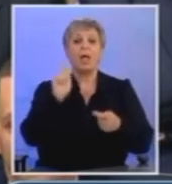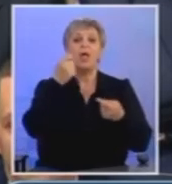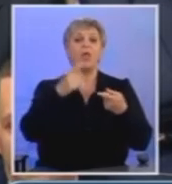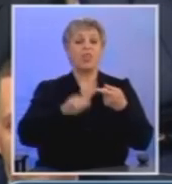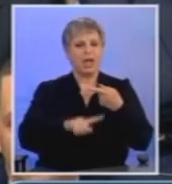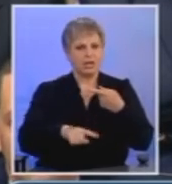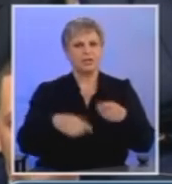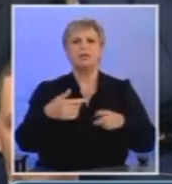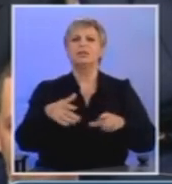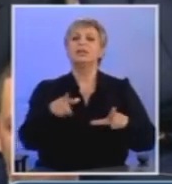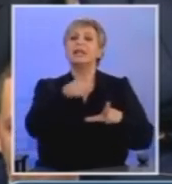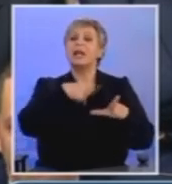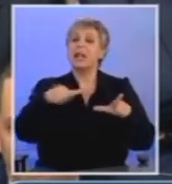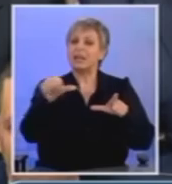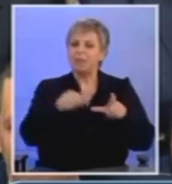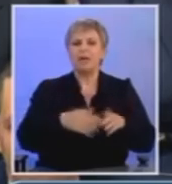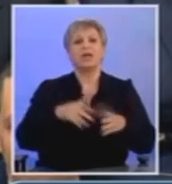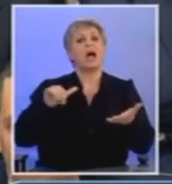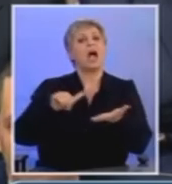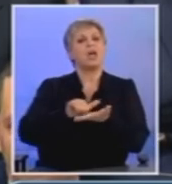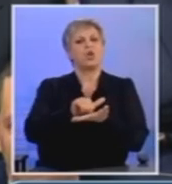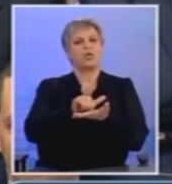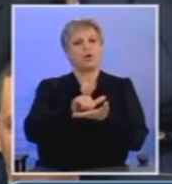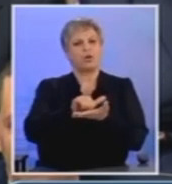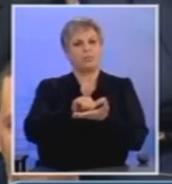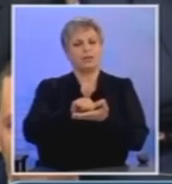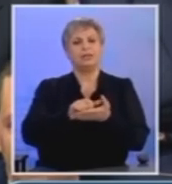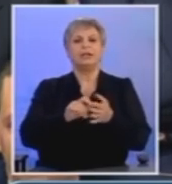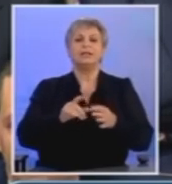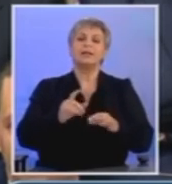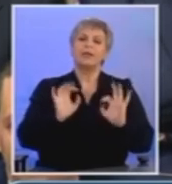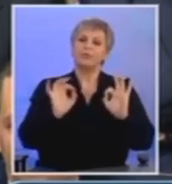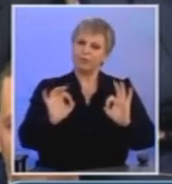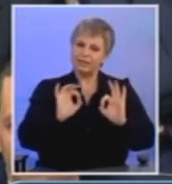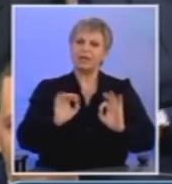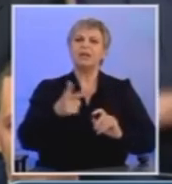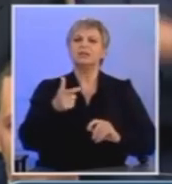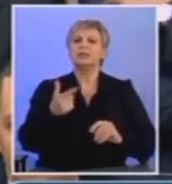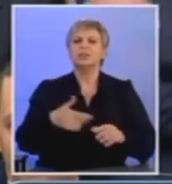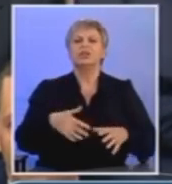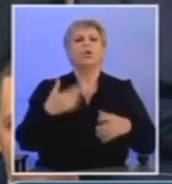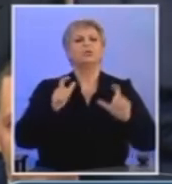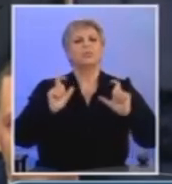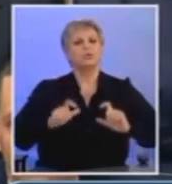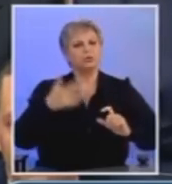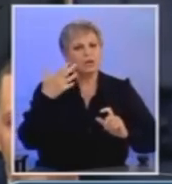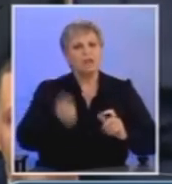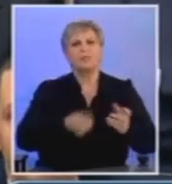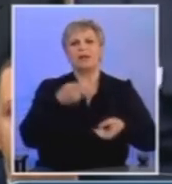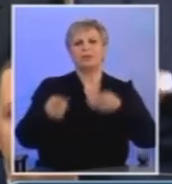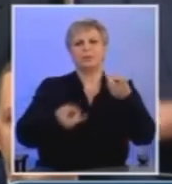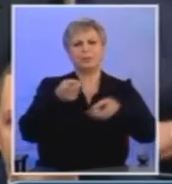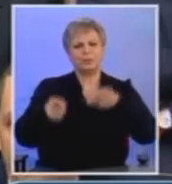τα αεροδρόμια και, γιατί όχι, και το φυσικό πλούτο της χώρας, τους υδρογονάτρακες, το